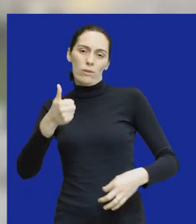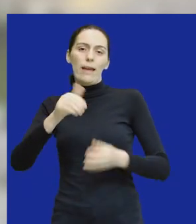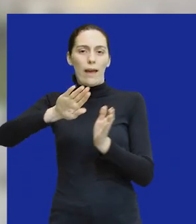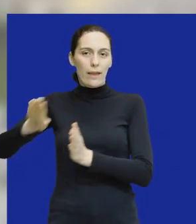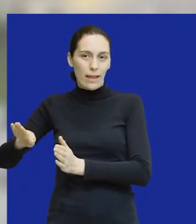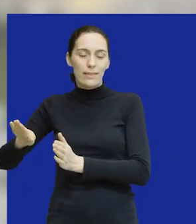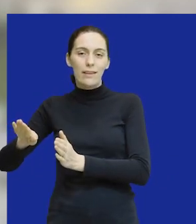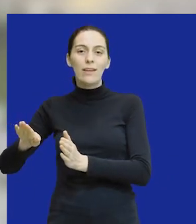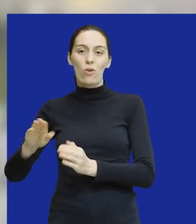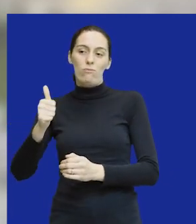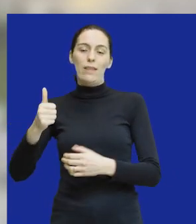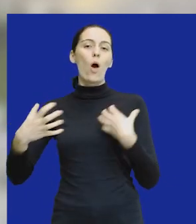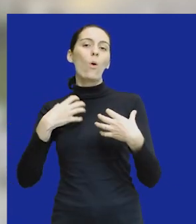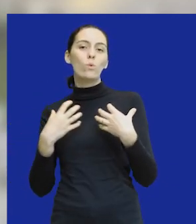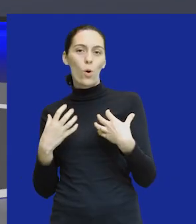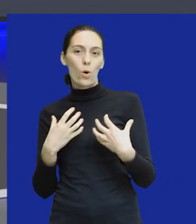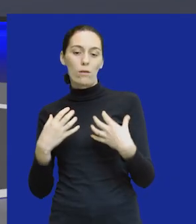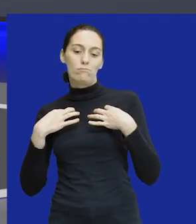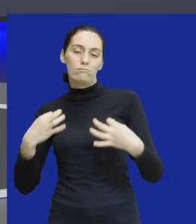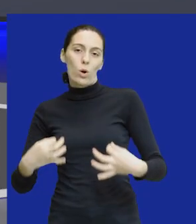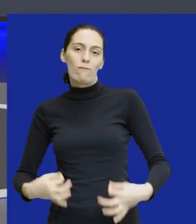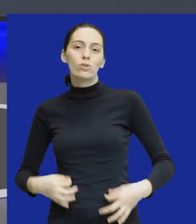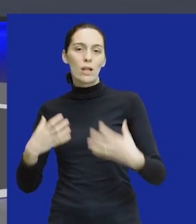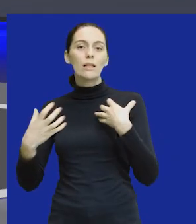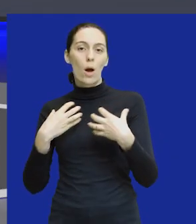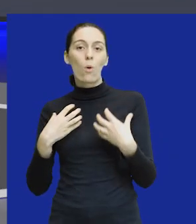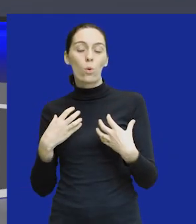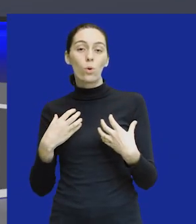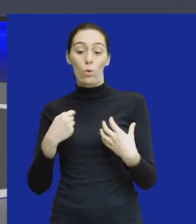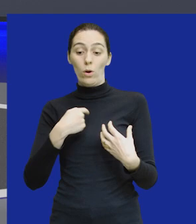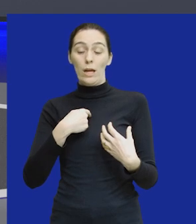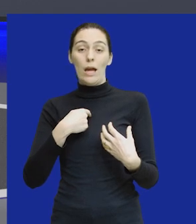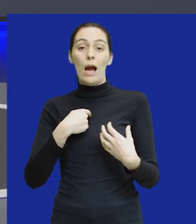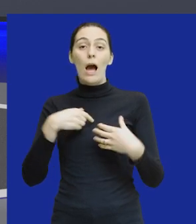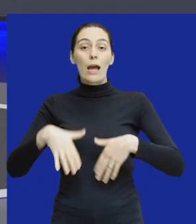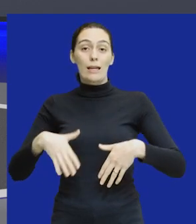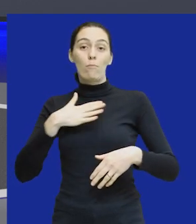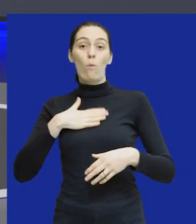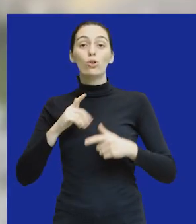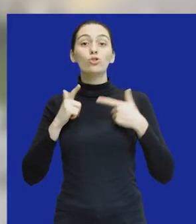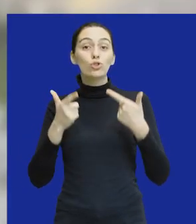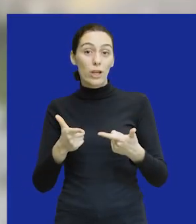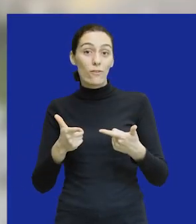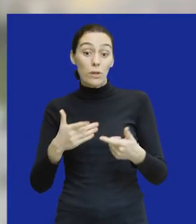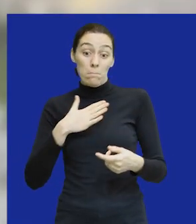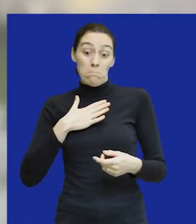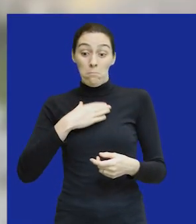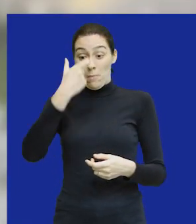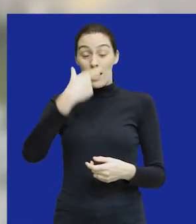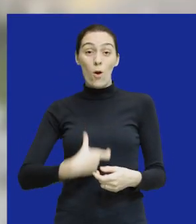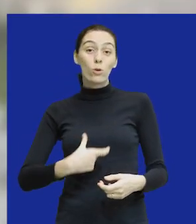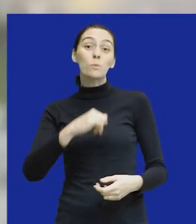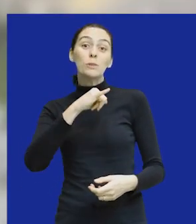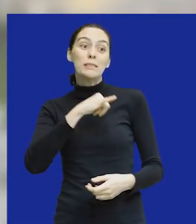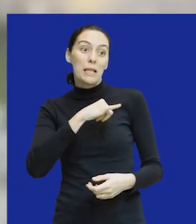moje osobnosti, moje ličnosti, jedna uloga, profesionalna uloga koju igram u životu. I moram priznati, i meni osobno